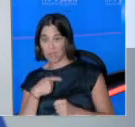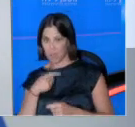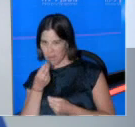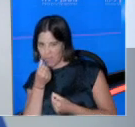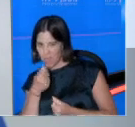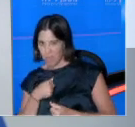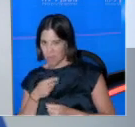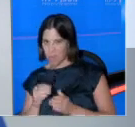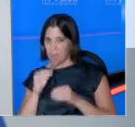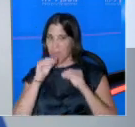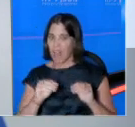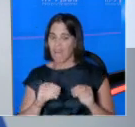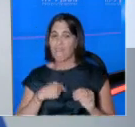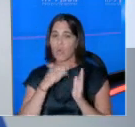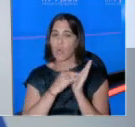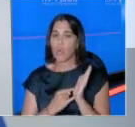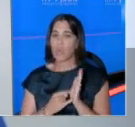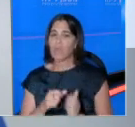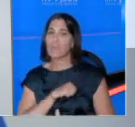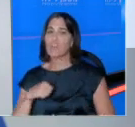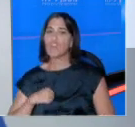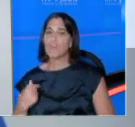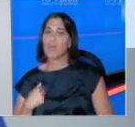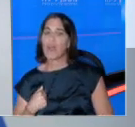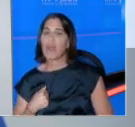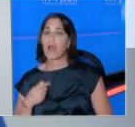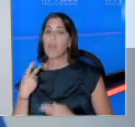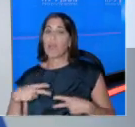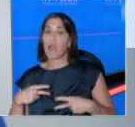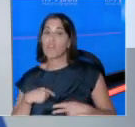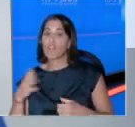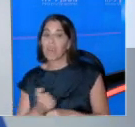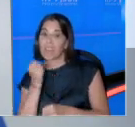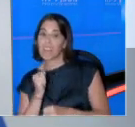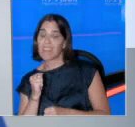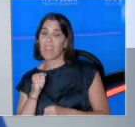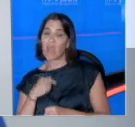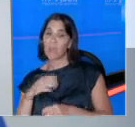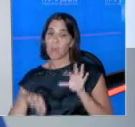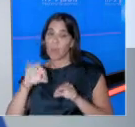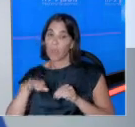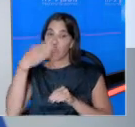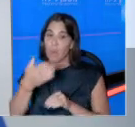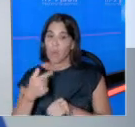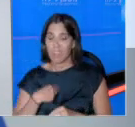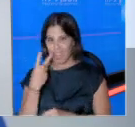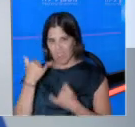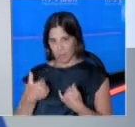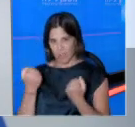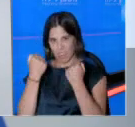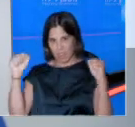להעביר חוקים פרסונליים נגדי, מחשש שאני נצח אותם בבחירות הבאות. אנחנו ראינו עכשיו את הדמוקרטיה הזאת